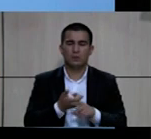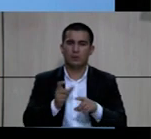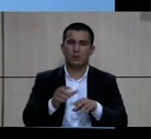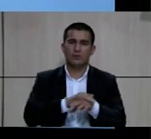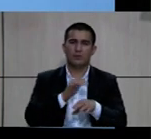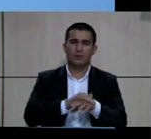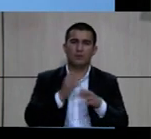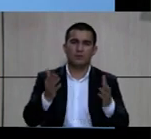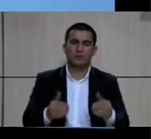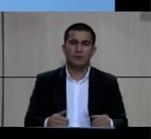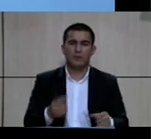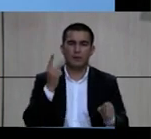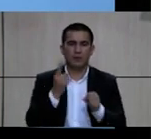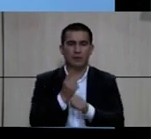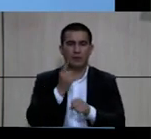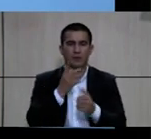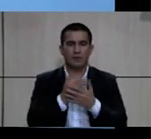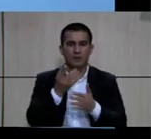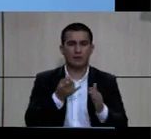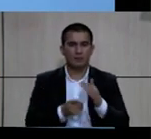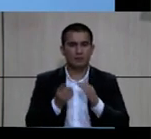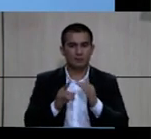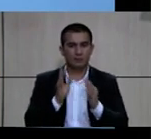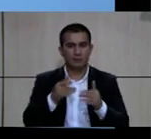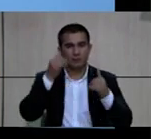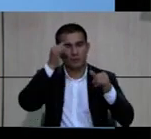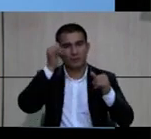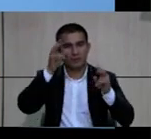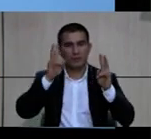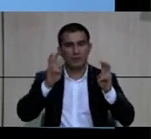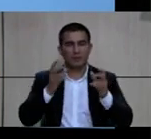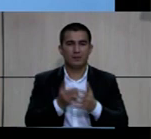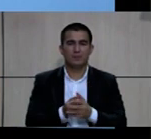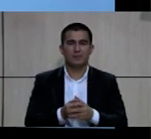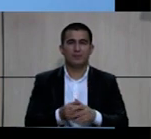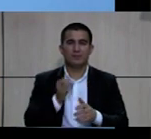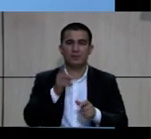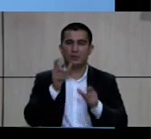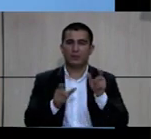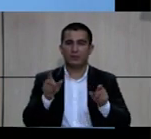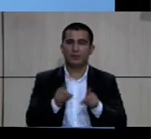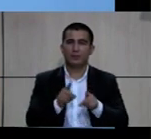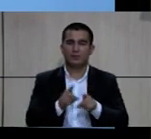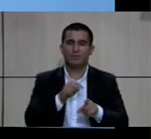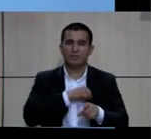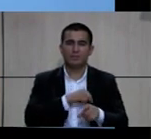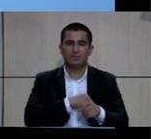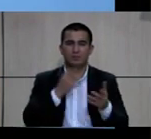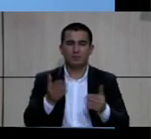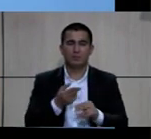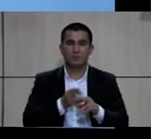Barakalla. 1 marta bolalaydi. Demak, siz 3 balni